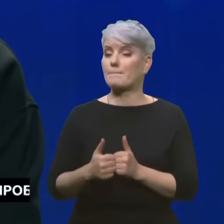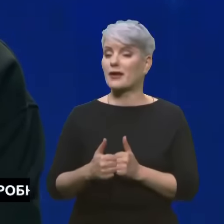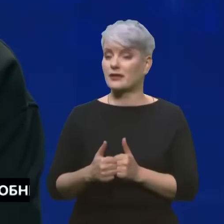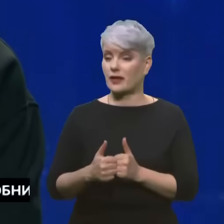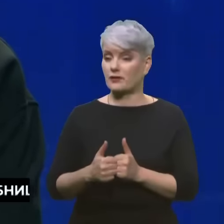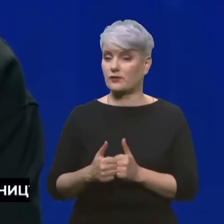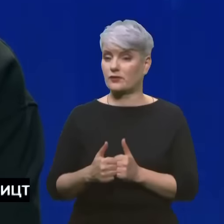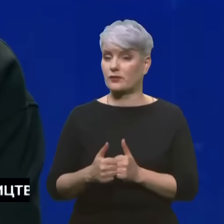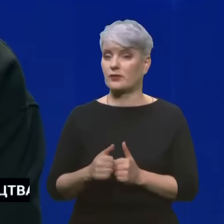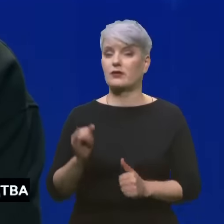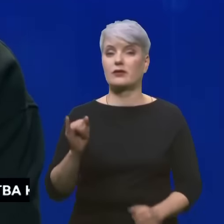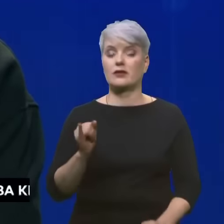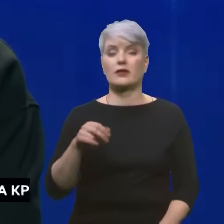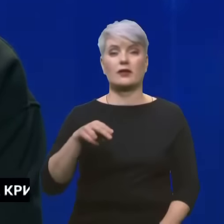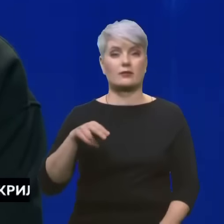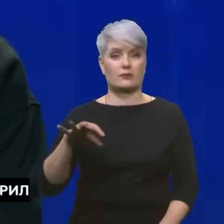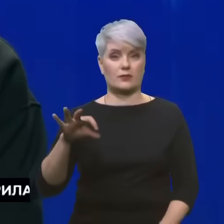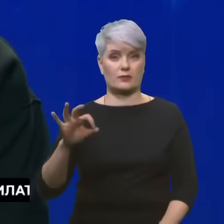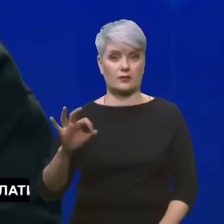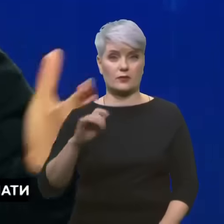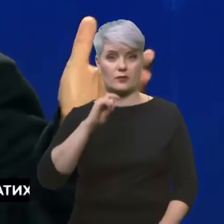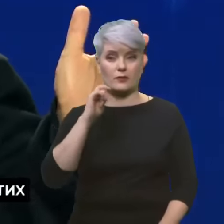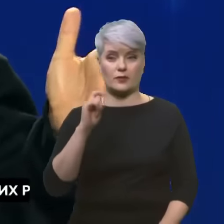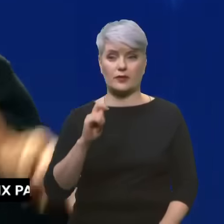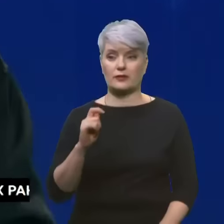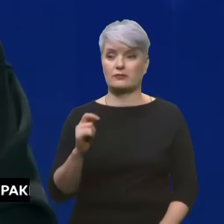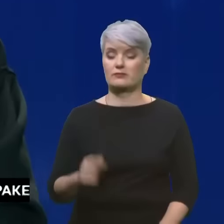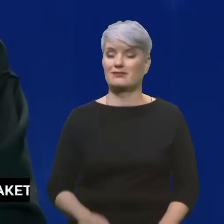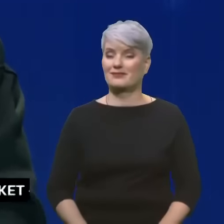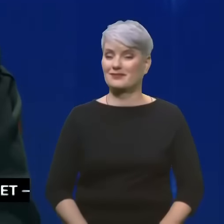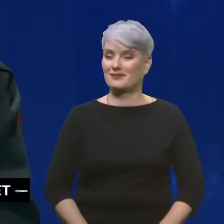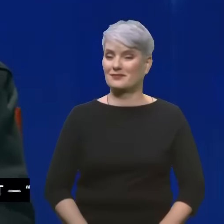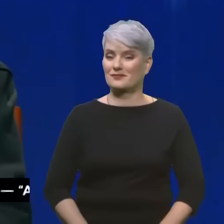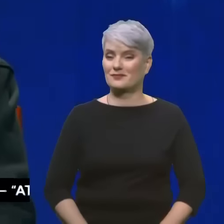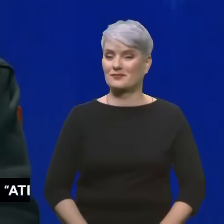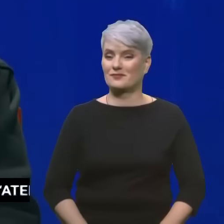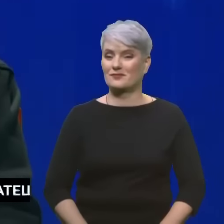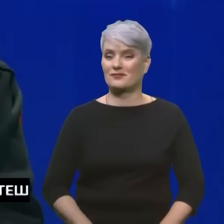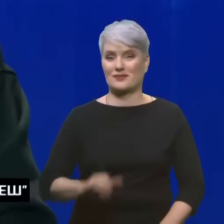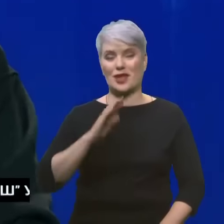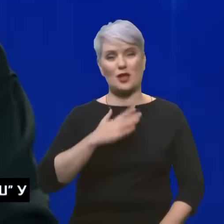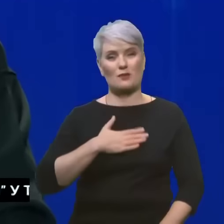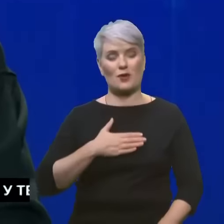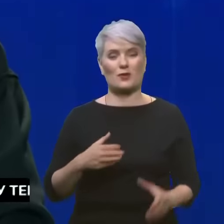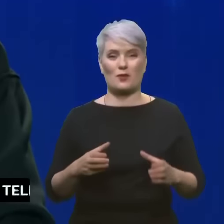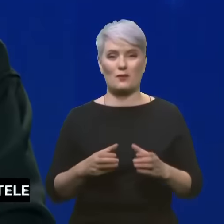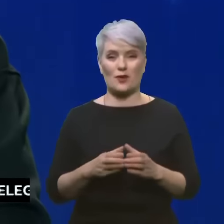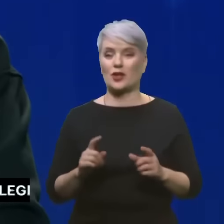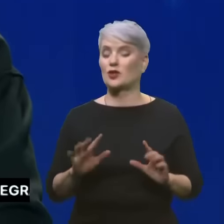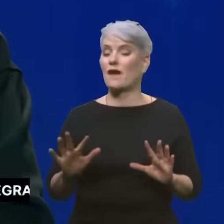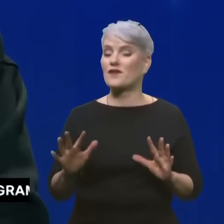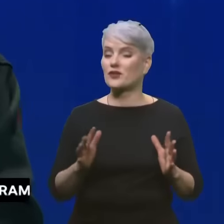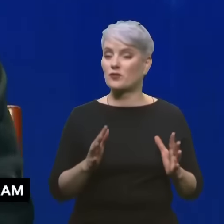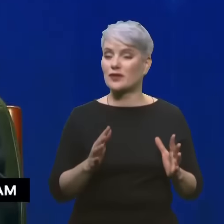і протиповітряної сили України. і мою команду те, що відбувається